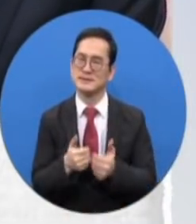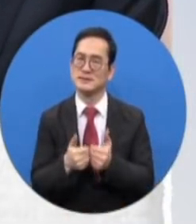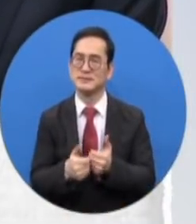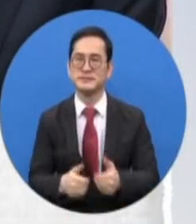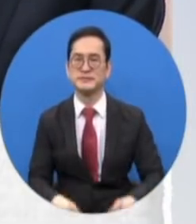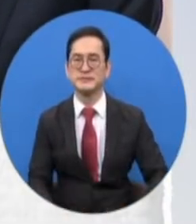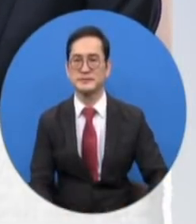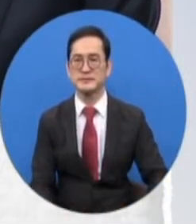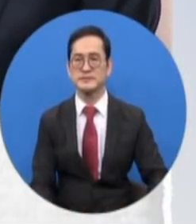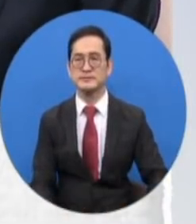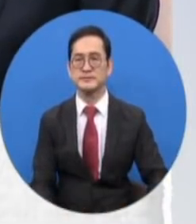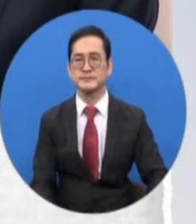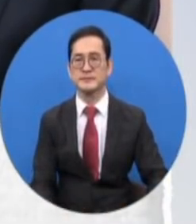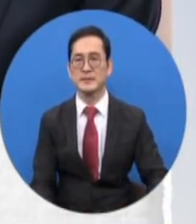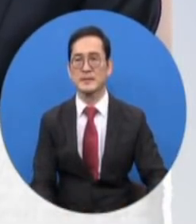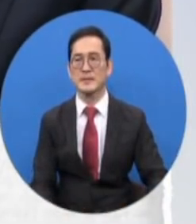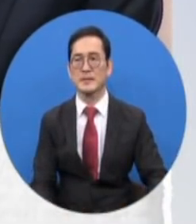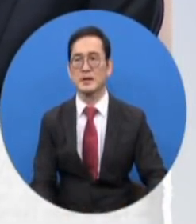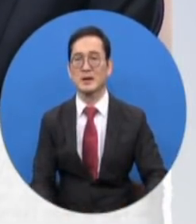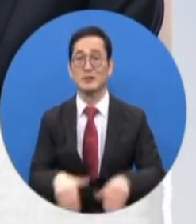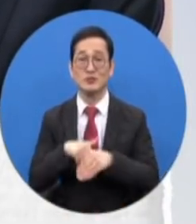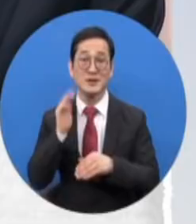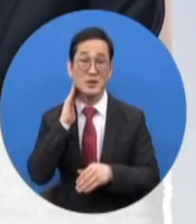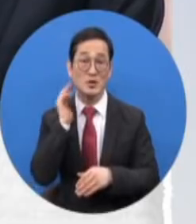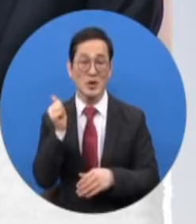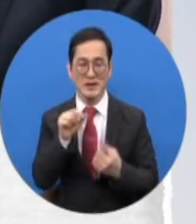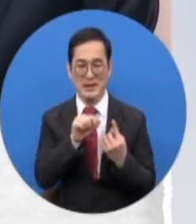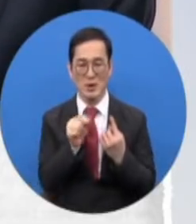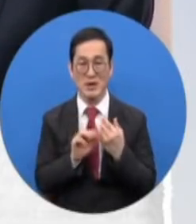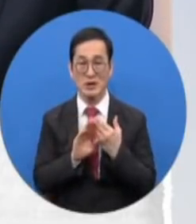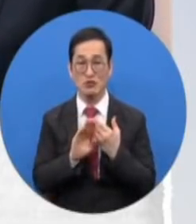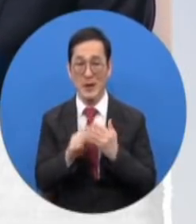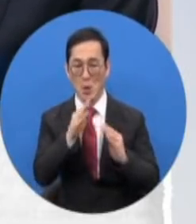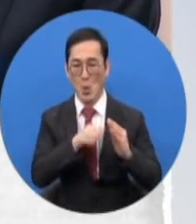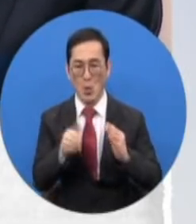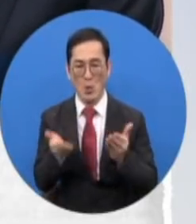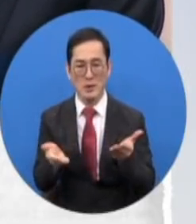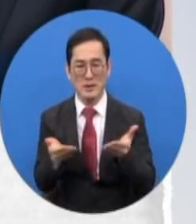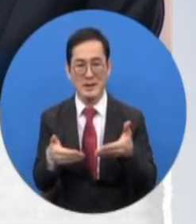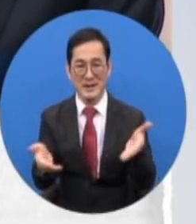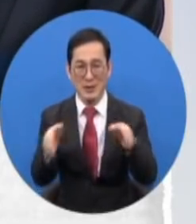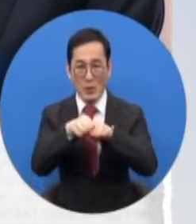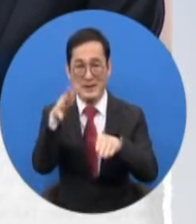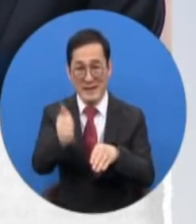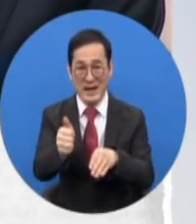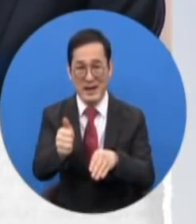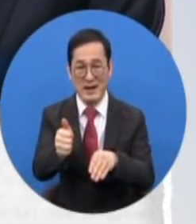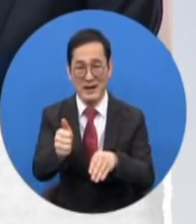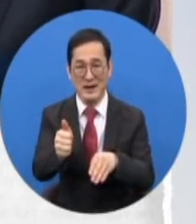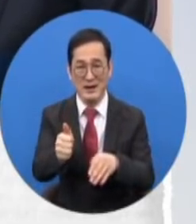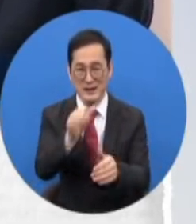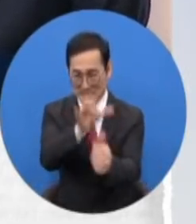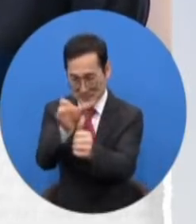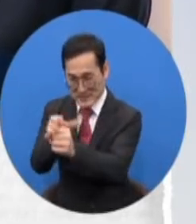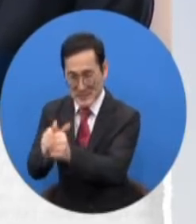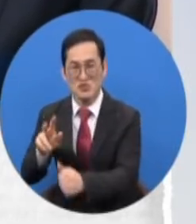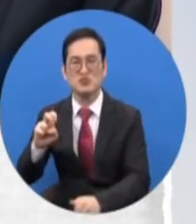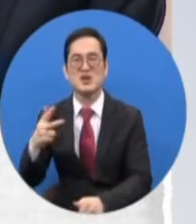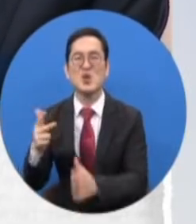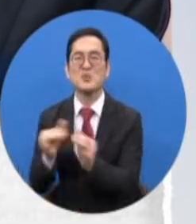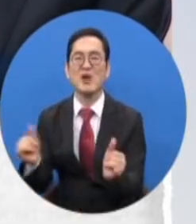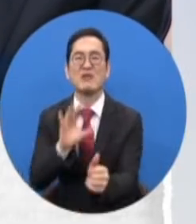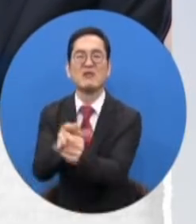정부가 1월 이후에 공공기관장 인사만 27명을 했다는 게 보도입니다. 오히려 이렇게 임기 말에